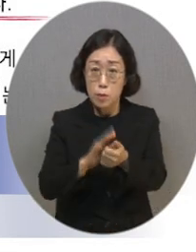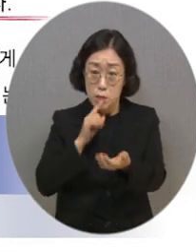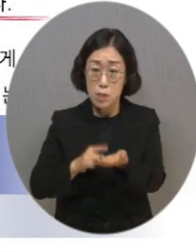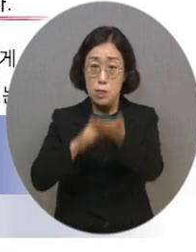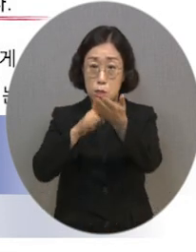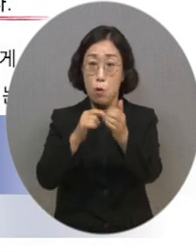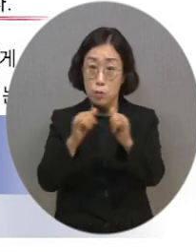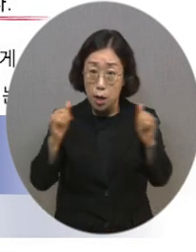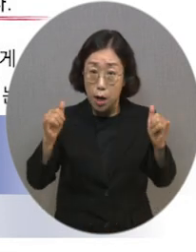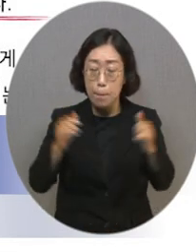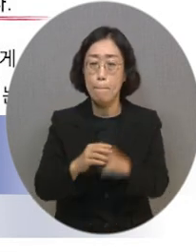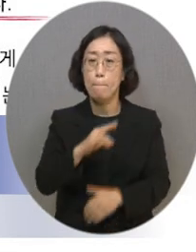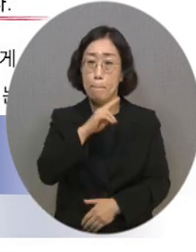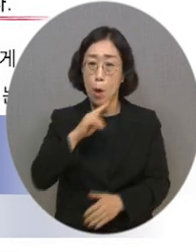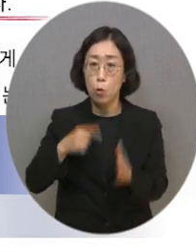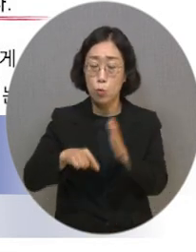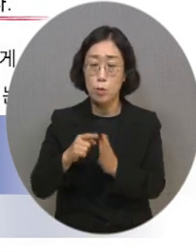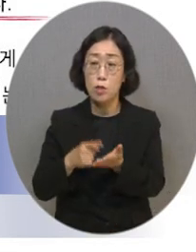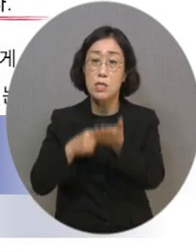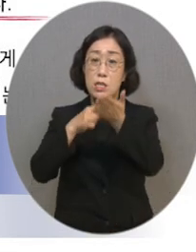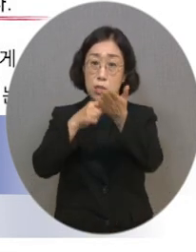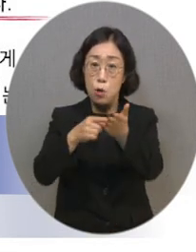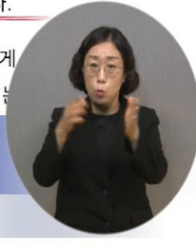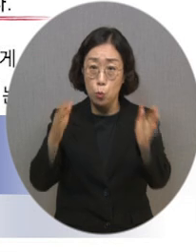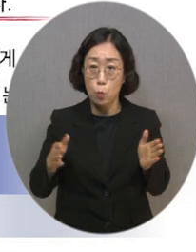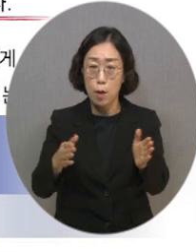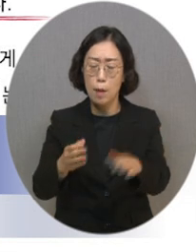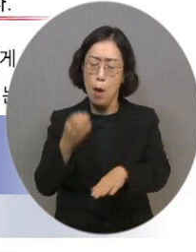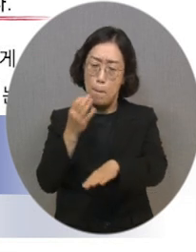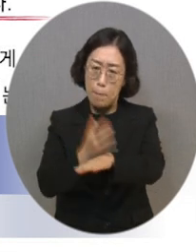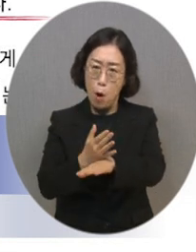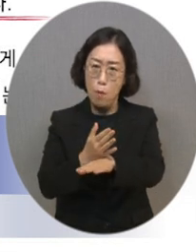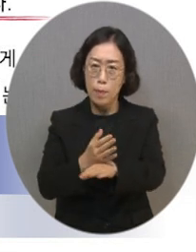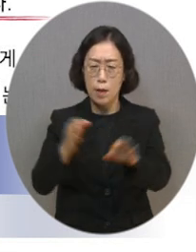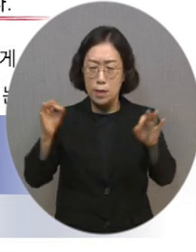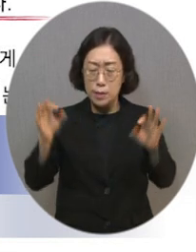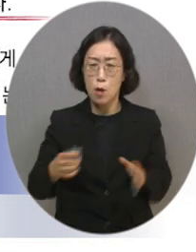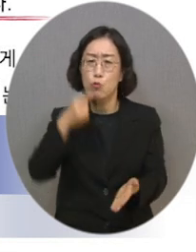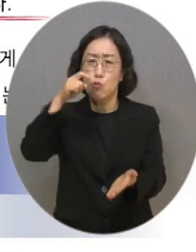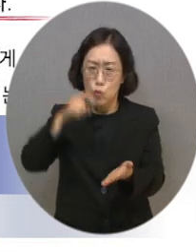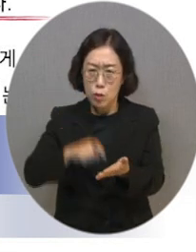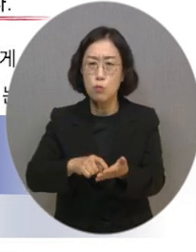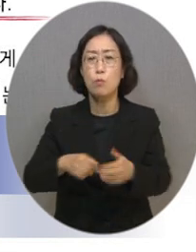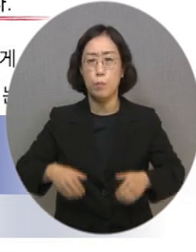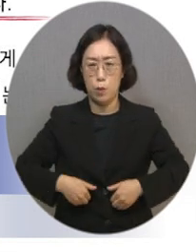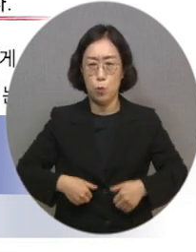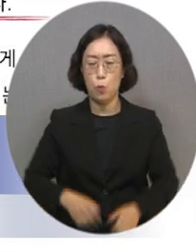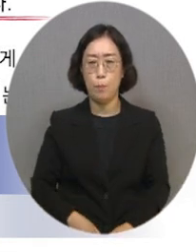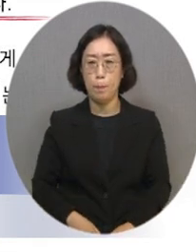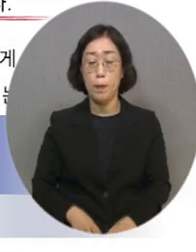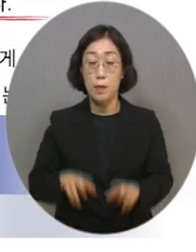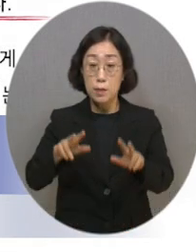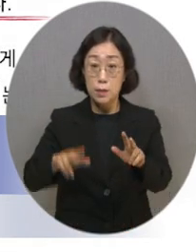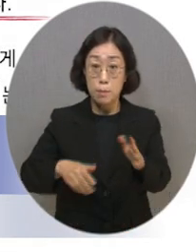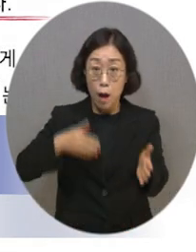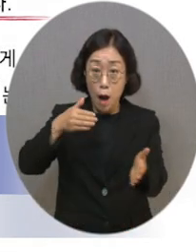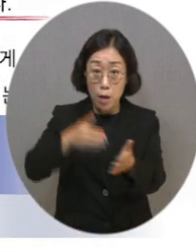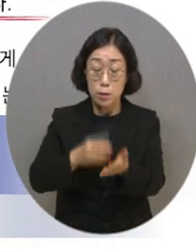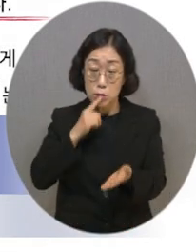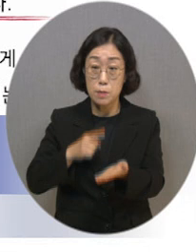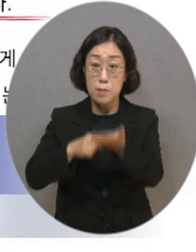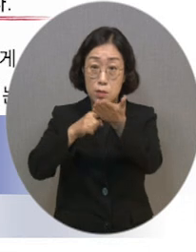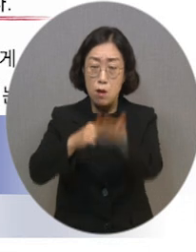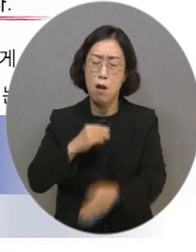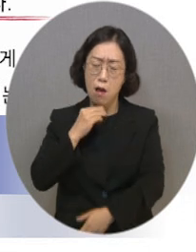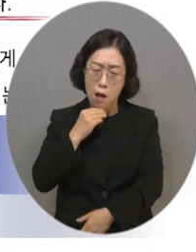편의를 위해이 신청과 집행 과정에 간소화될 필요가 있다는 의견이 있었는데이 현재는 서비스 신청